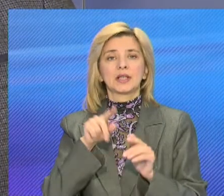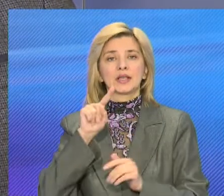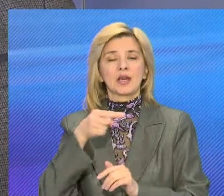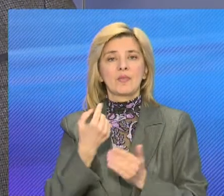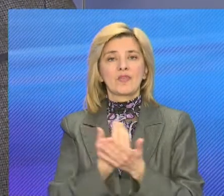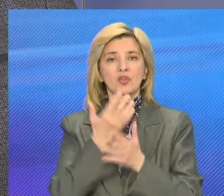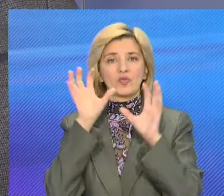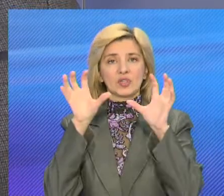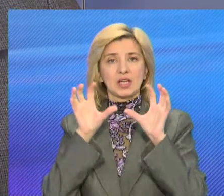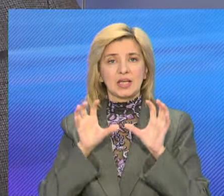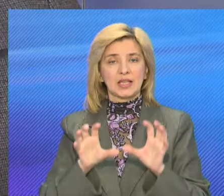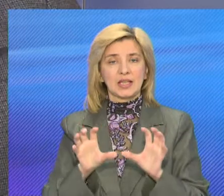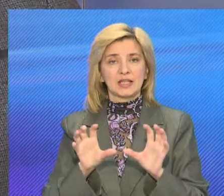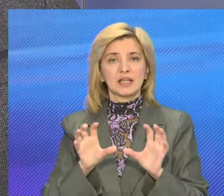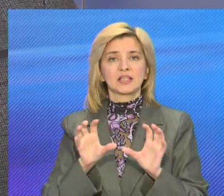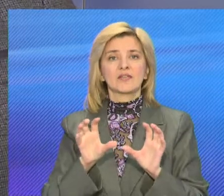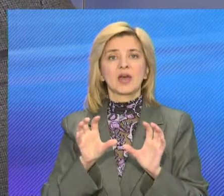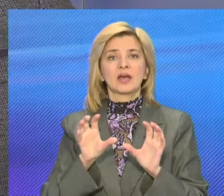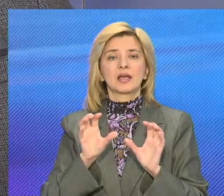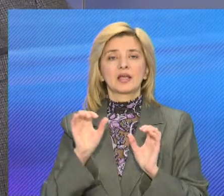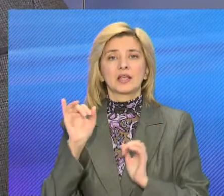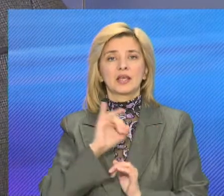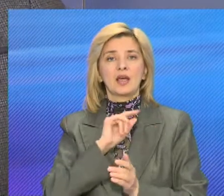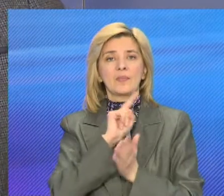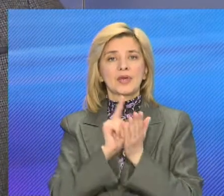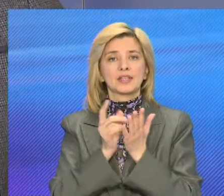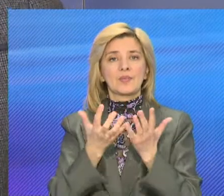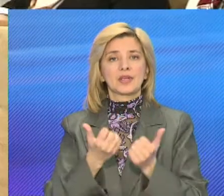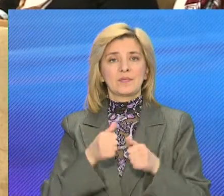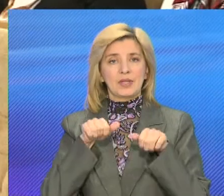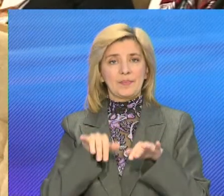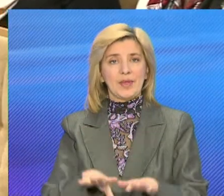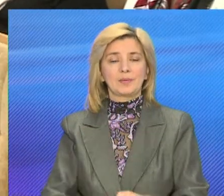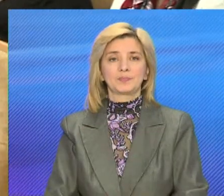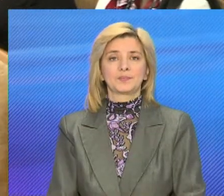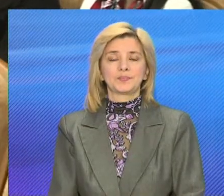защите персональных данных и которые обязаны принимать вот эти соответствующие меры.